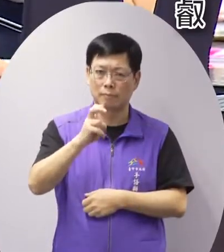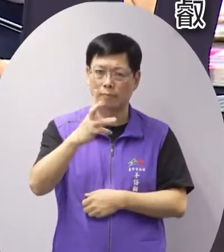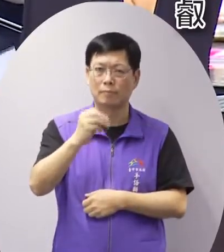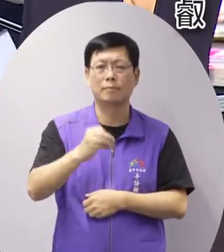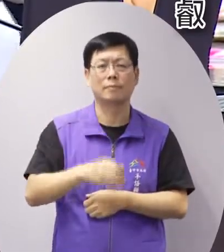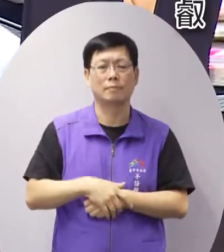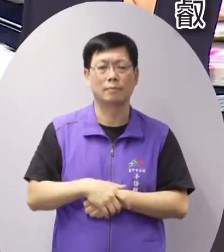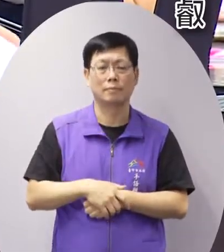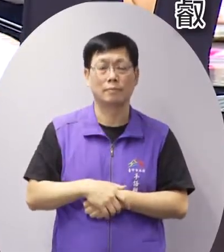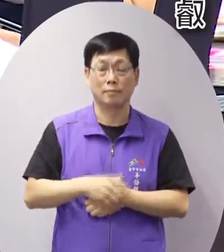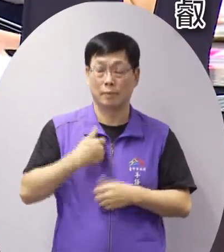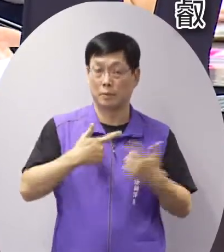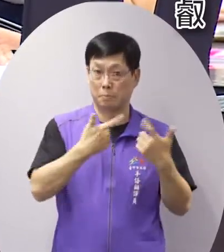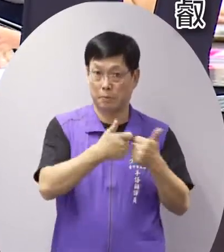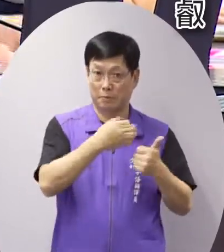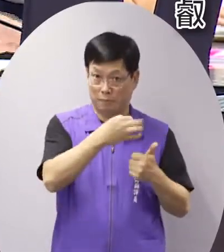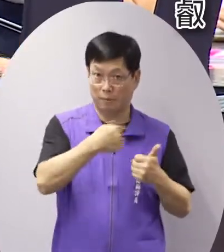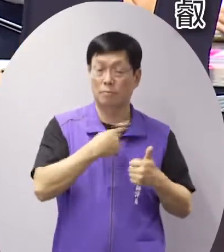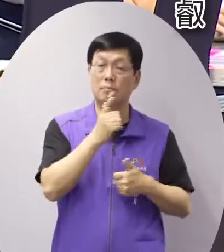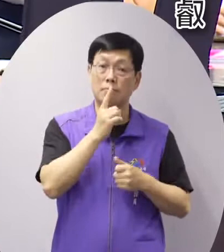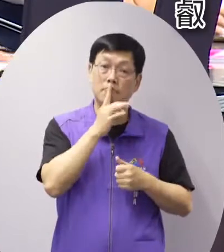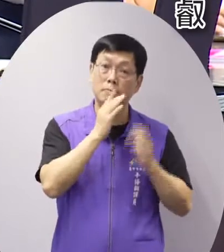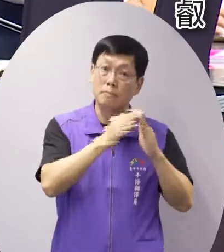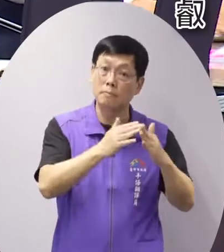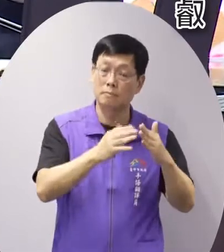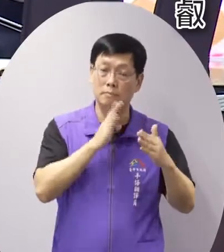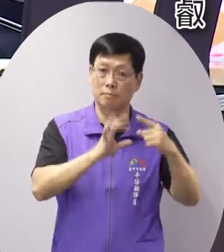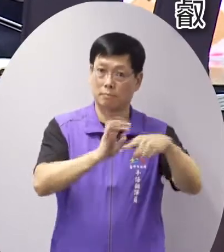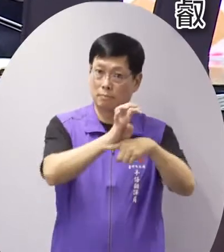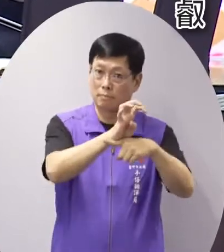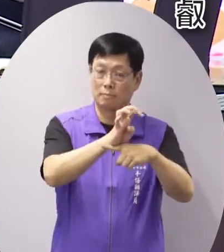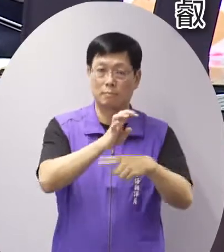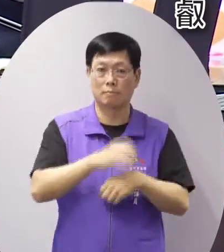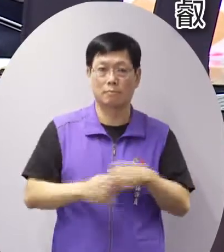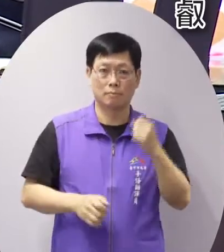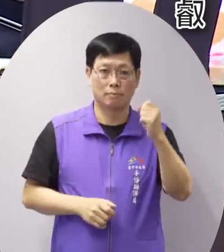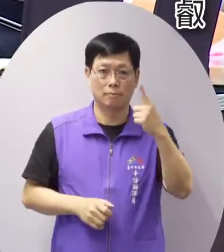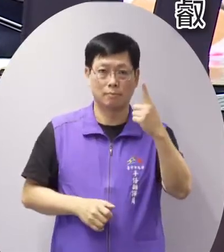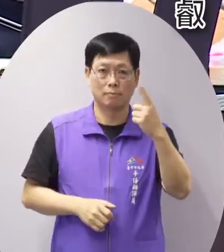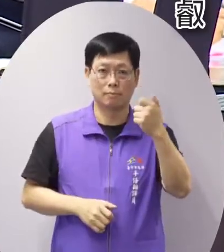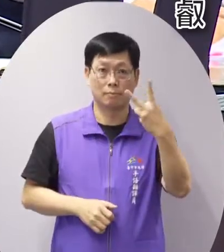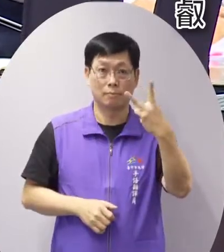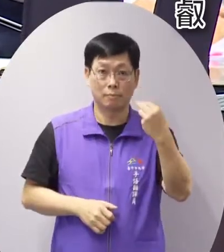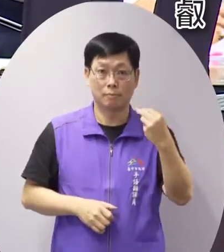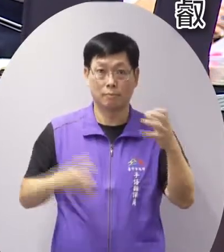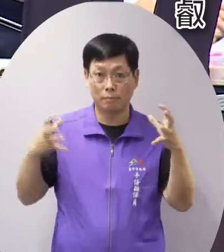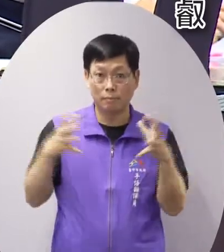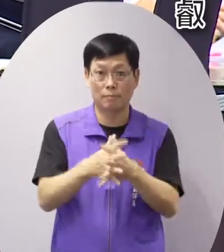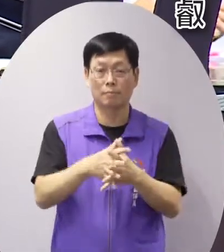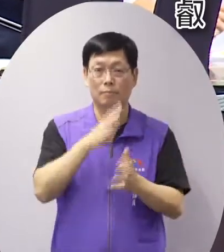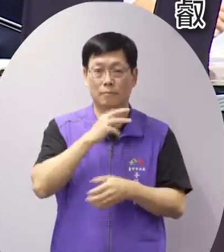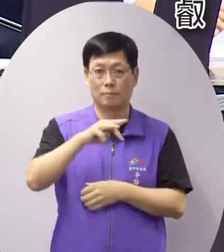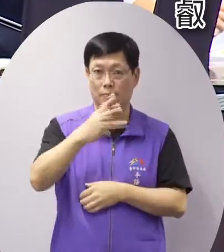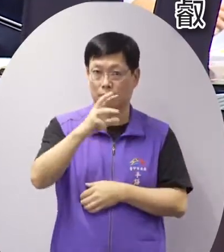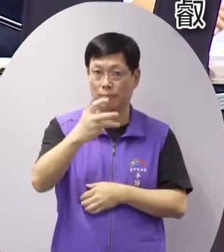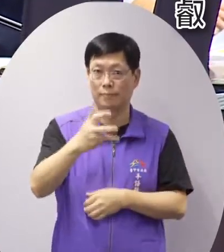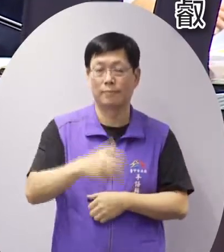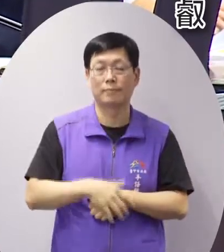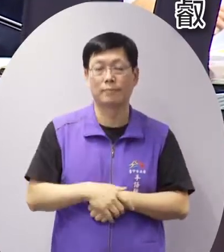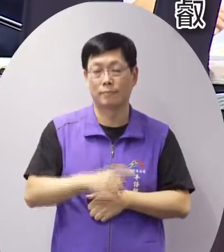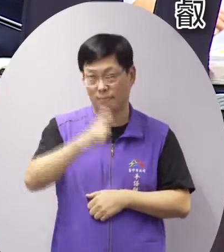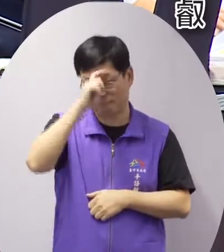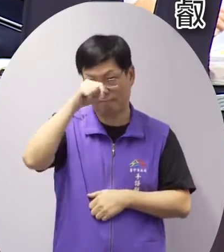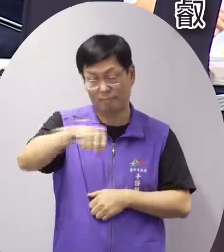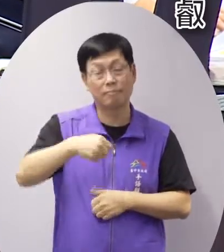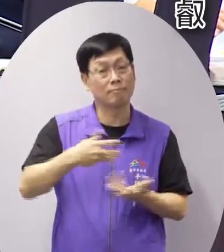228万，那配合款的部分占市府的市库占40%是152万，总计380万元。那希